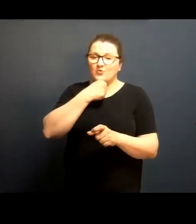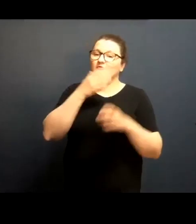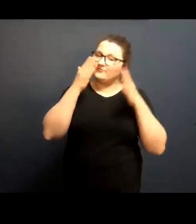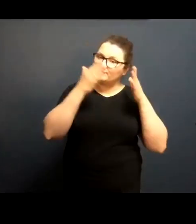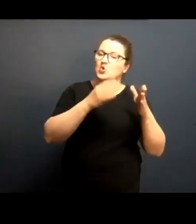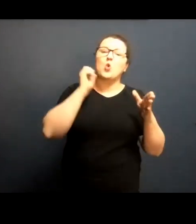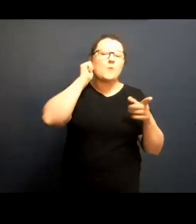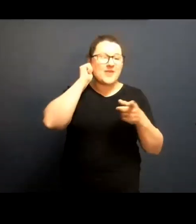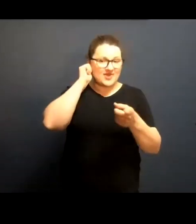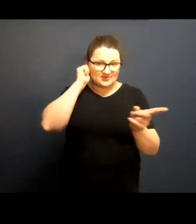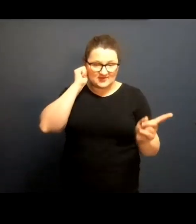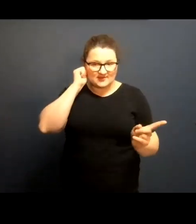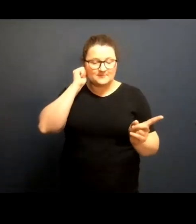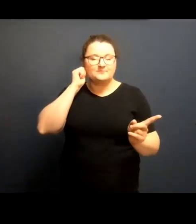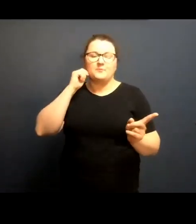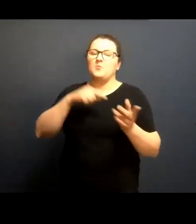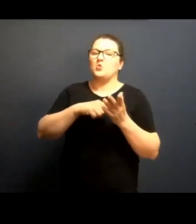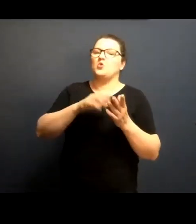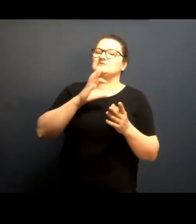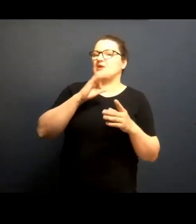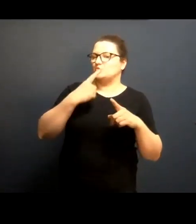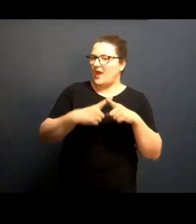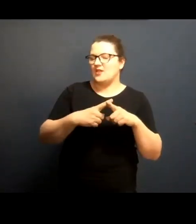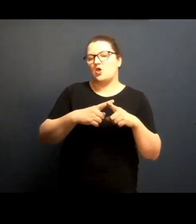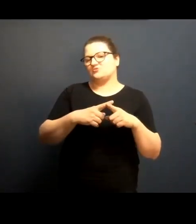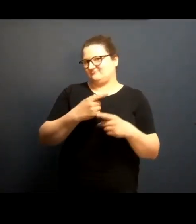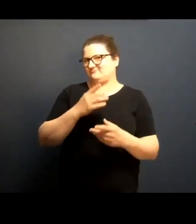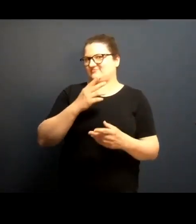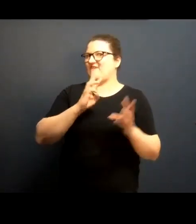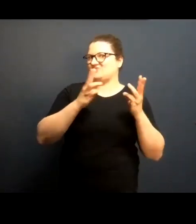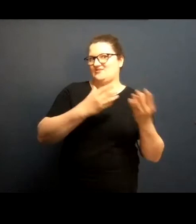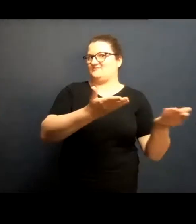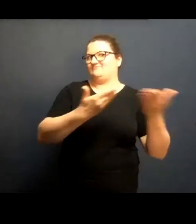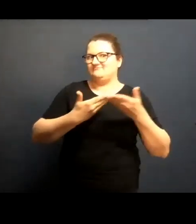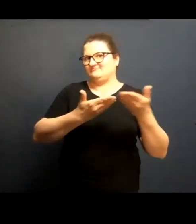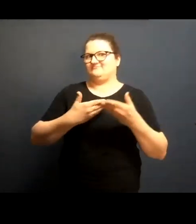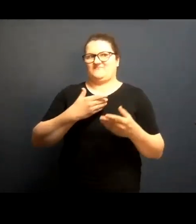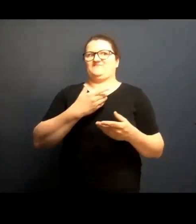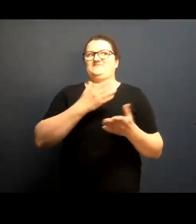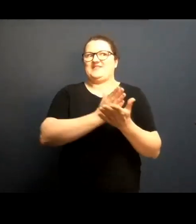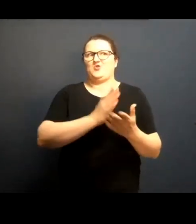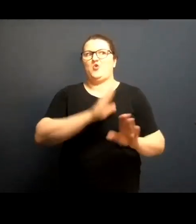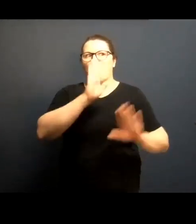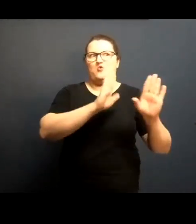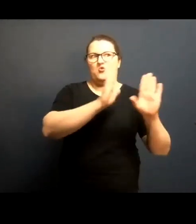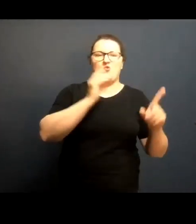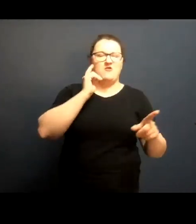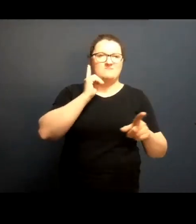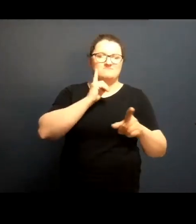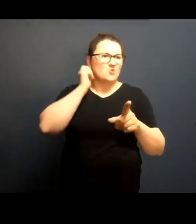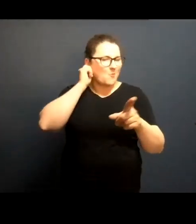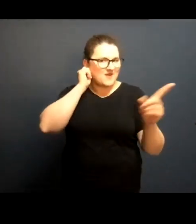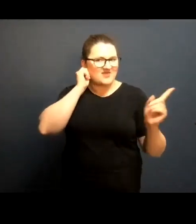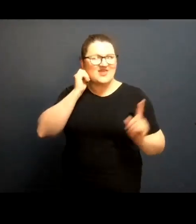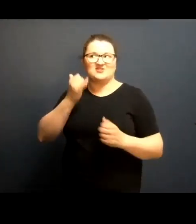warsztaty dotyczące seksualności zgłaszają się wyłącznie kobiety. Ja mam takie doświadczenia. A jeżeli jest jeden mężczyzna zapisany, to